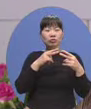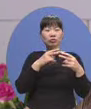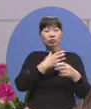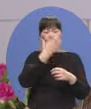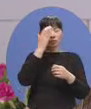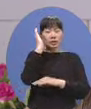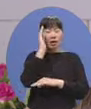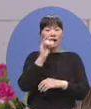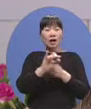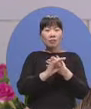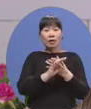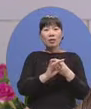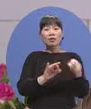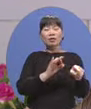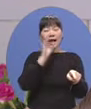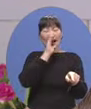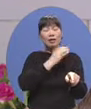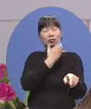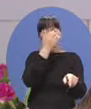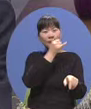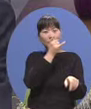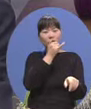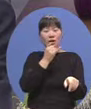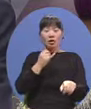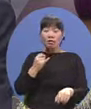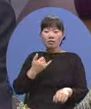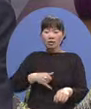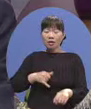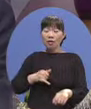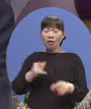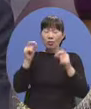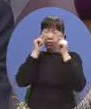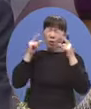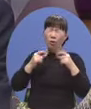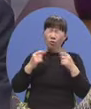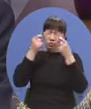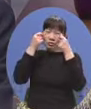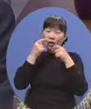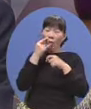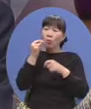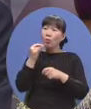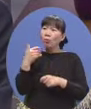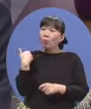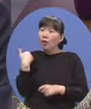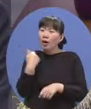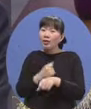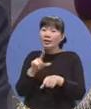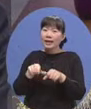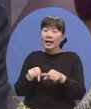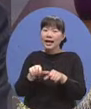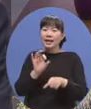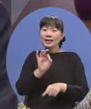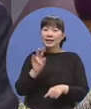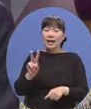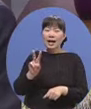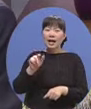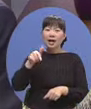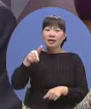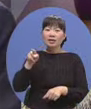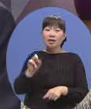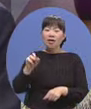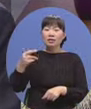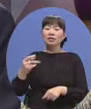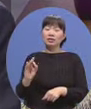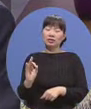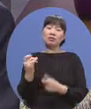되게. 그러진 않고요. 그거는 이제 악몽이라 그러고요. 네. 애가 막 놀래고 우는데 엄마를 몰라볼 때는 사실은 야경증이라고 보통 표현하거든요. 그래서 아마